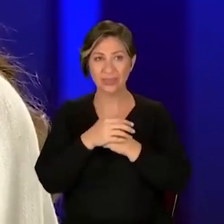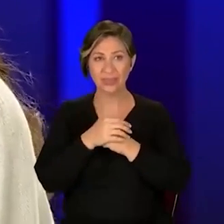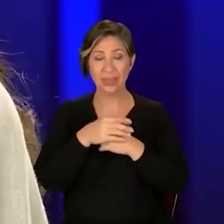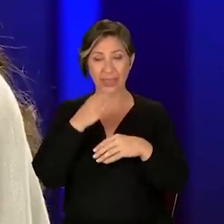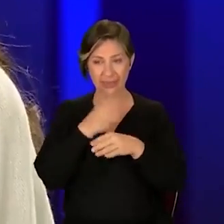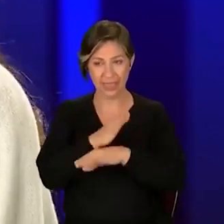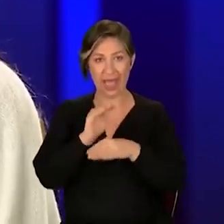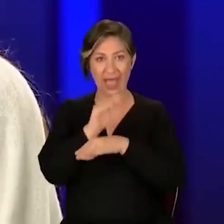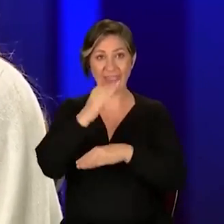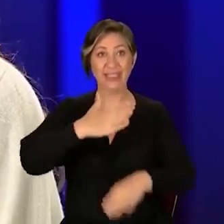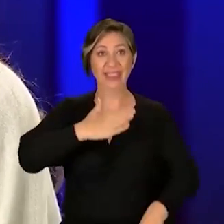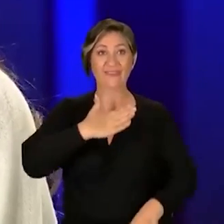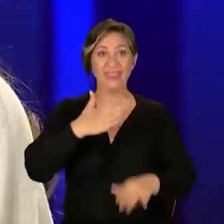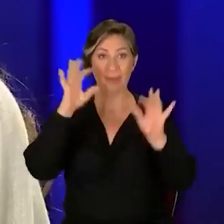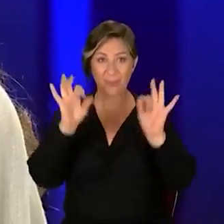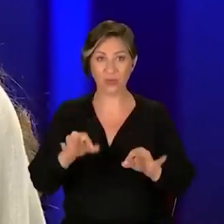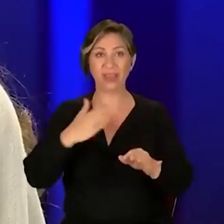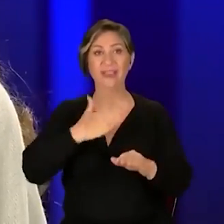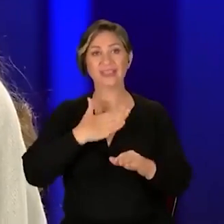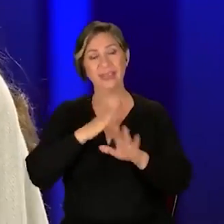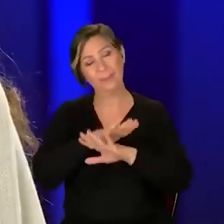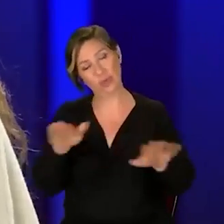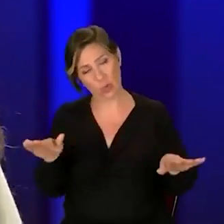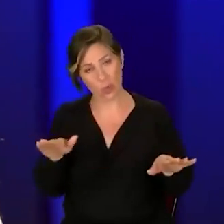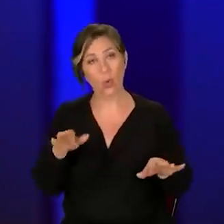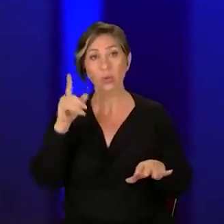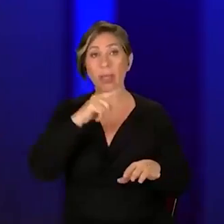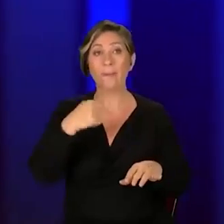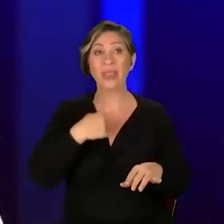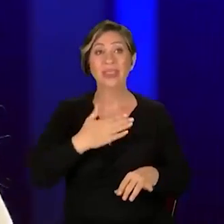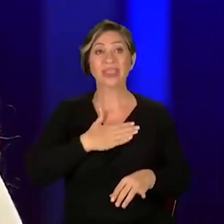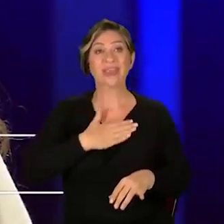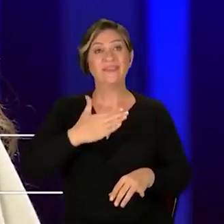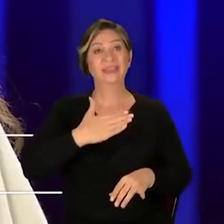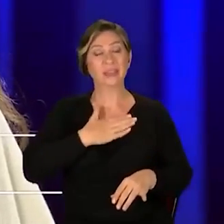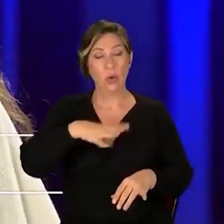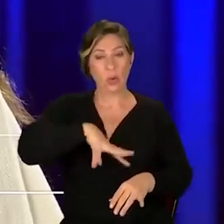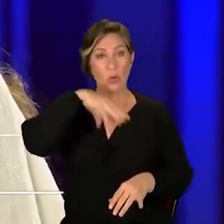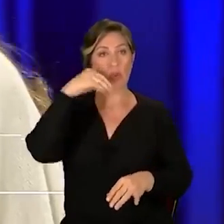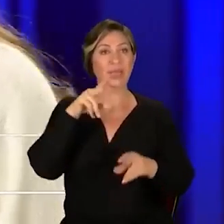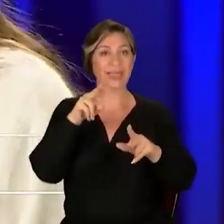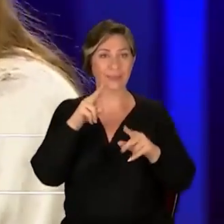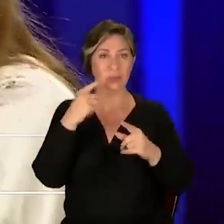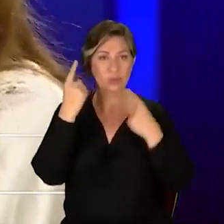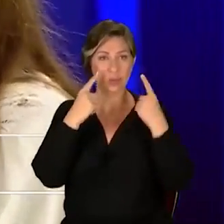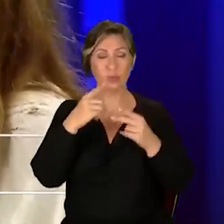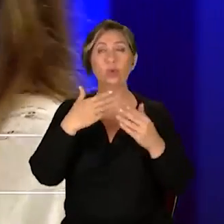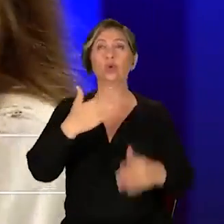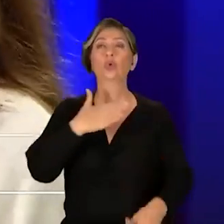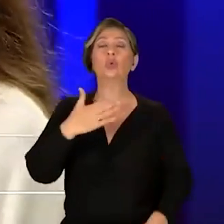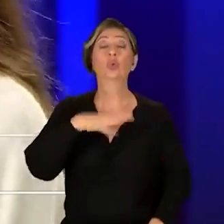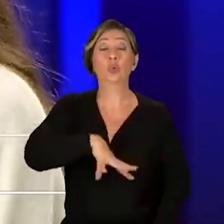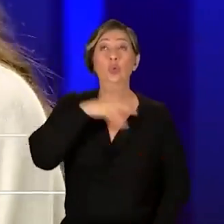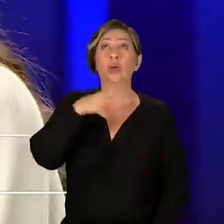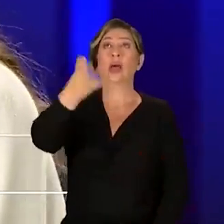Aslında hayat nefesle başlıyor, nefesle de bitiyor. Ben o yüzden her zaman nefes aslında ruh diye açıklıyorum. Ruhu içimize çekiyoruz,